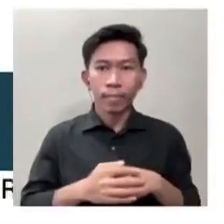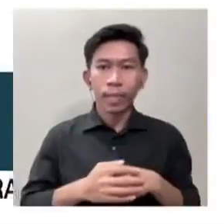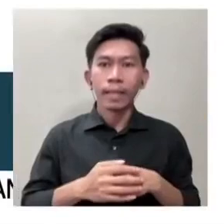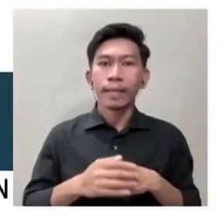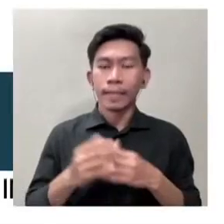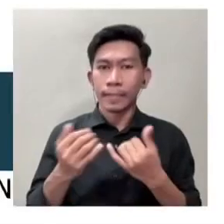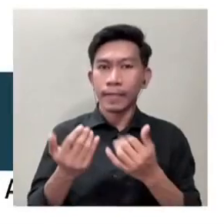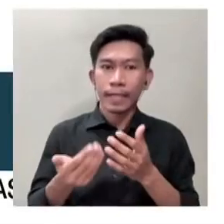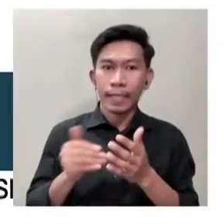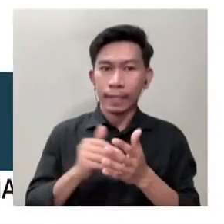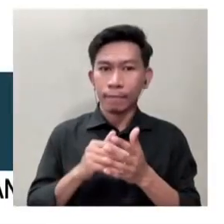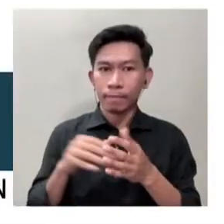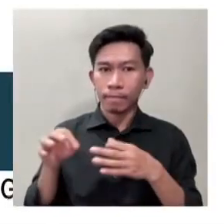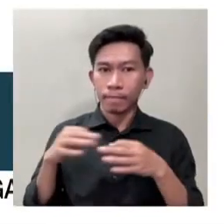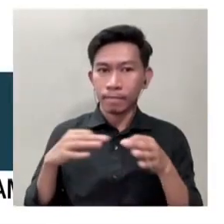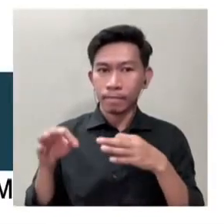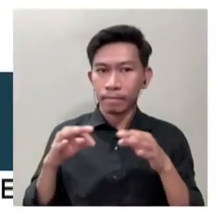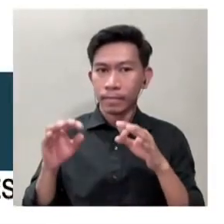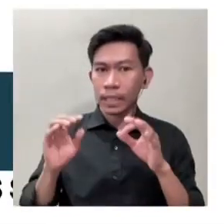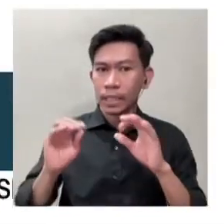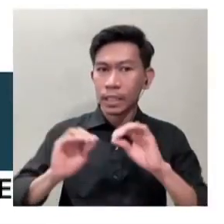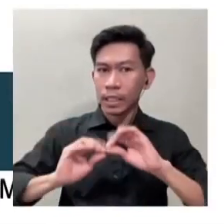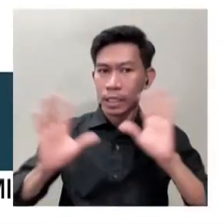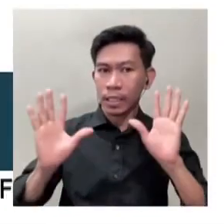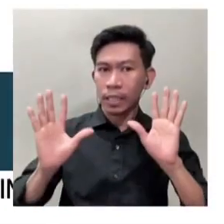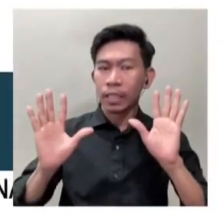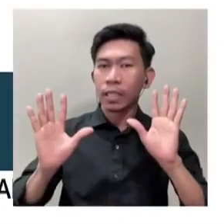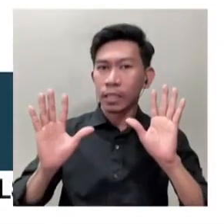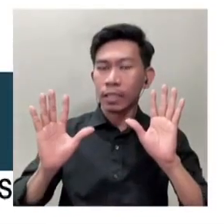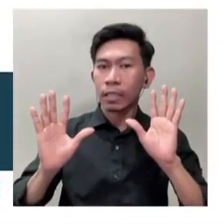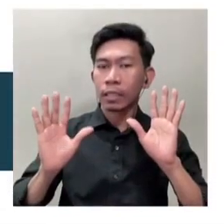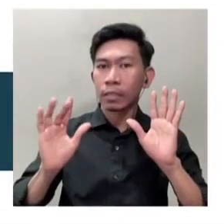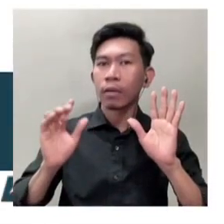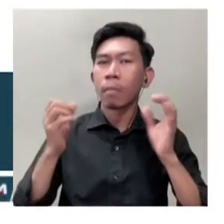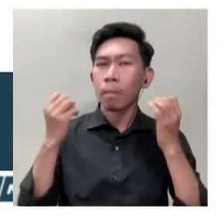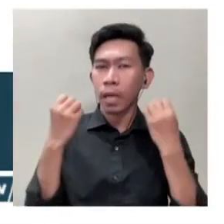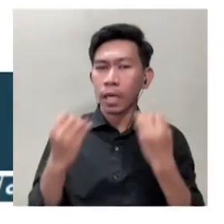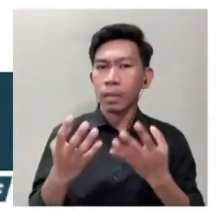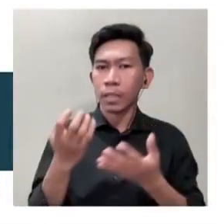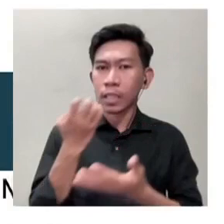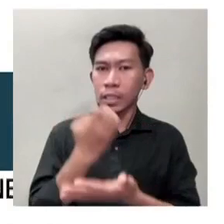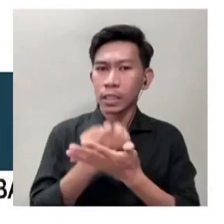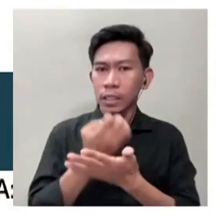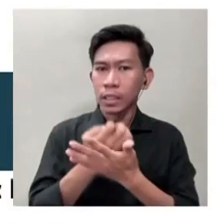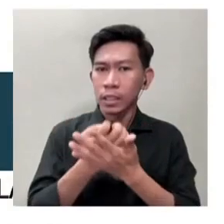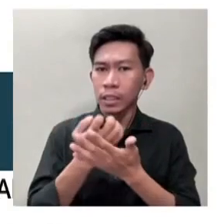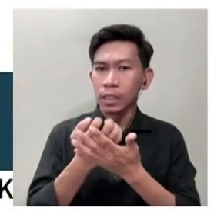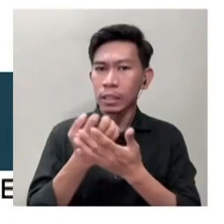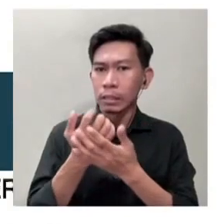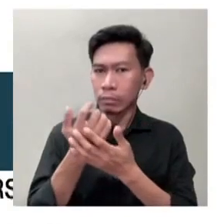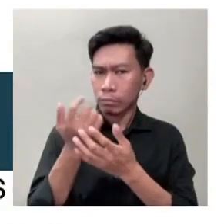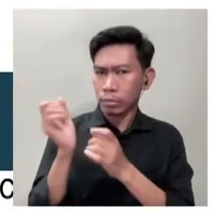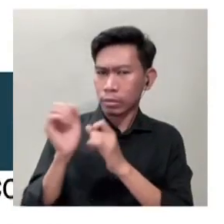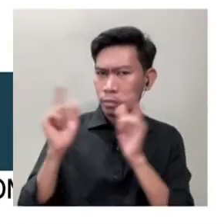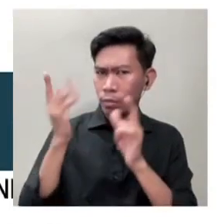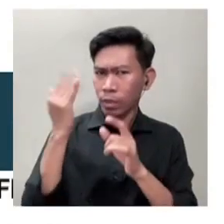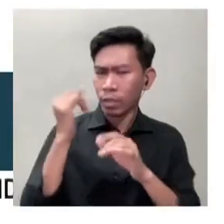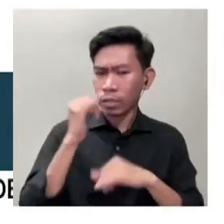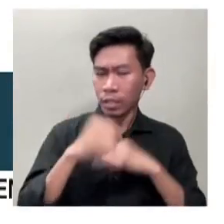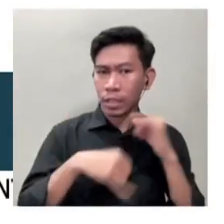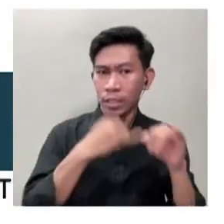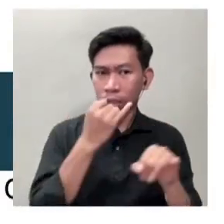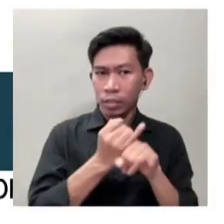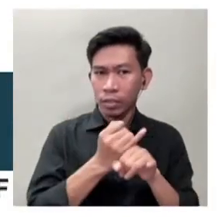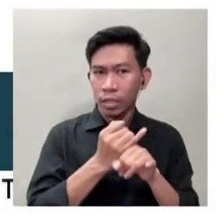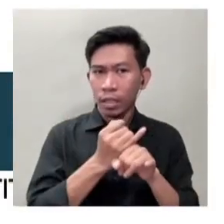po natin din yan ng maigi. Kasi marami din hong mga ekonomista ang nagulat kung bakit pati international prices